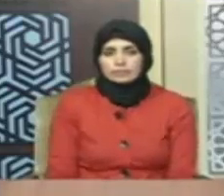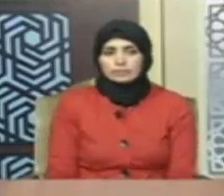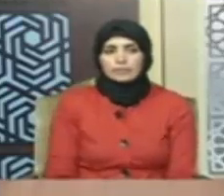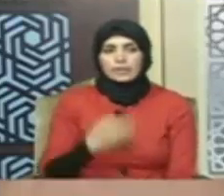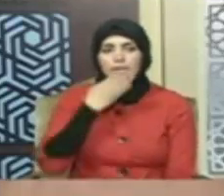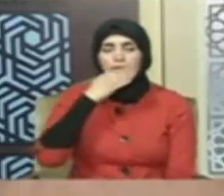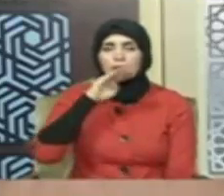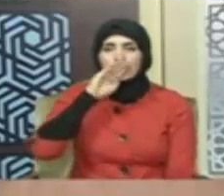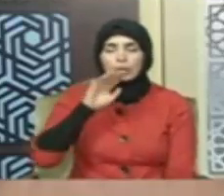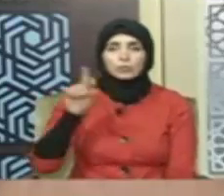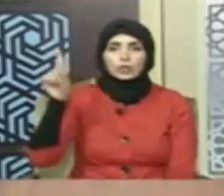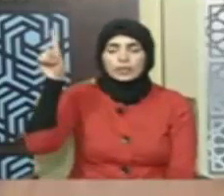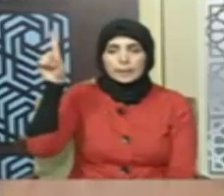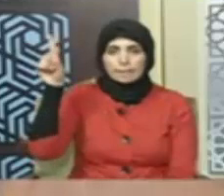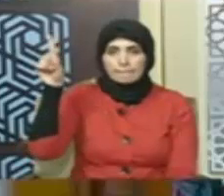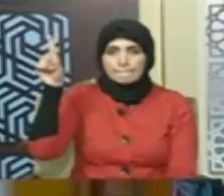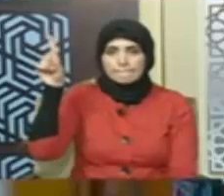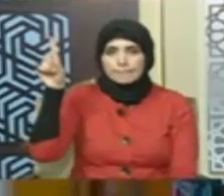الحمد لله،